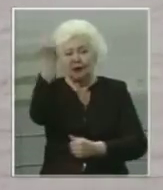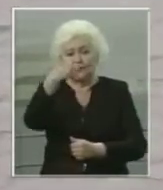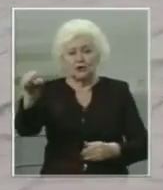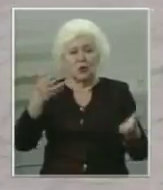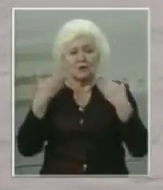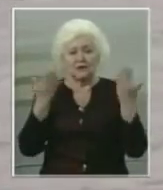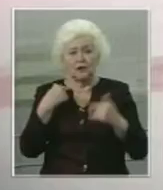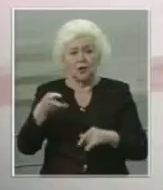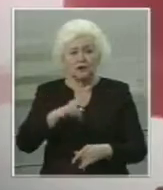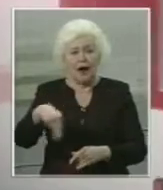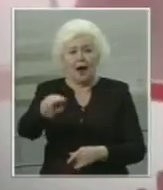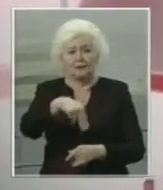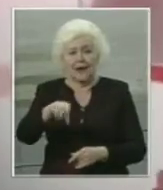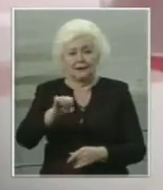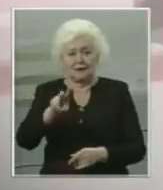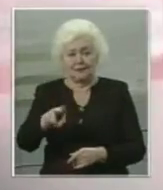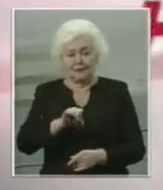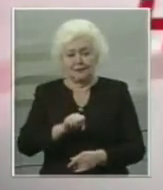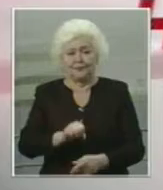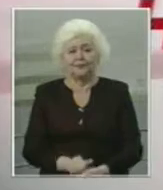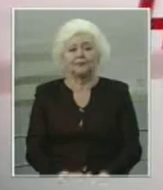легкої атлетики.